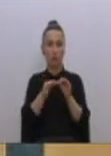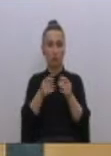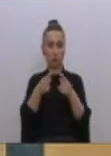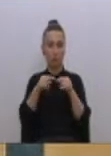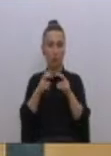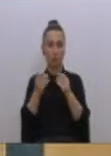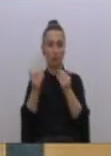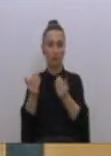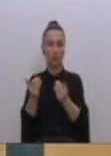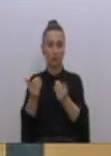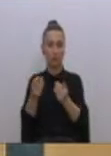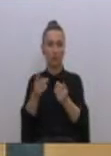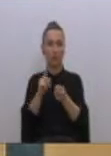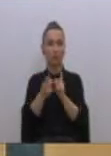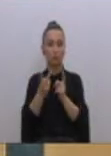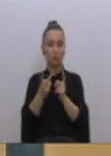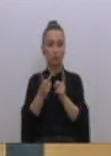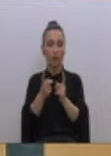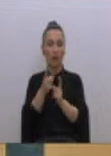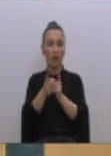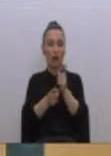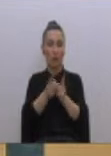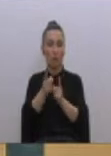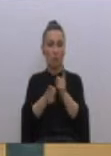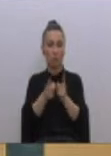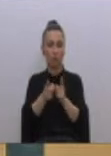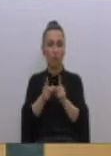უწყებისთვის, რათა გამოსწორდეს და მომავალში